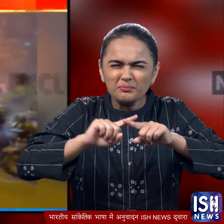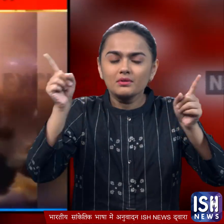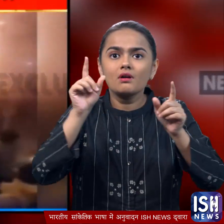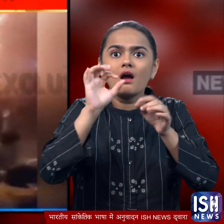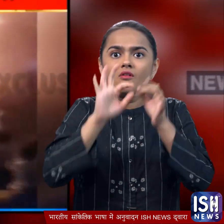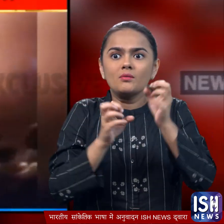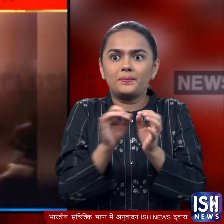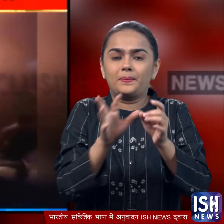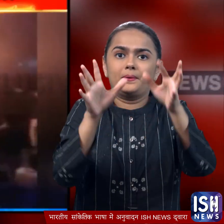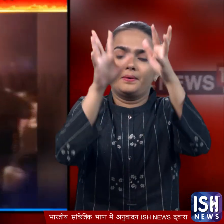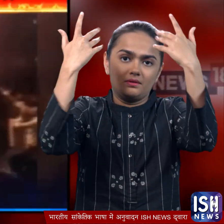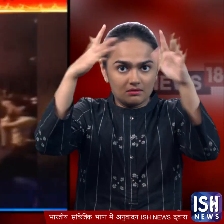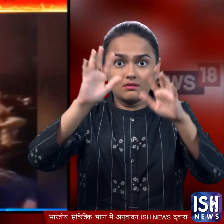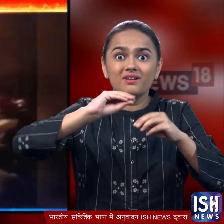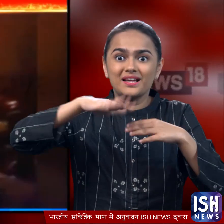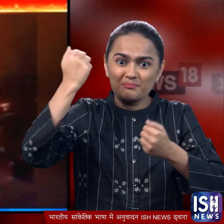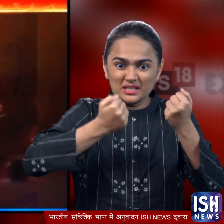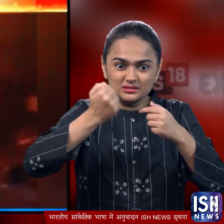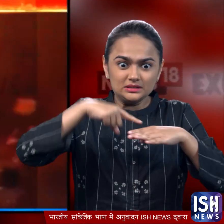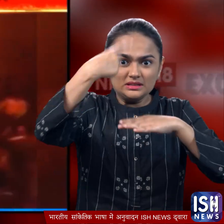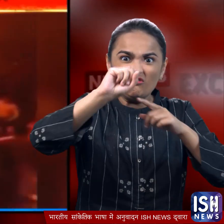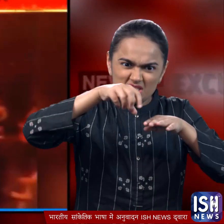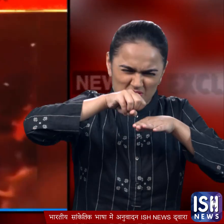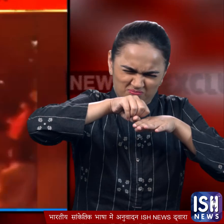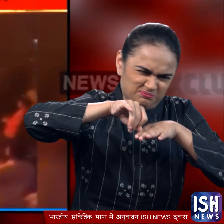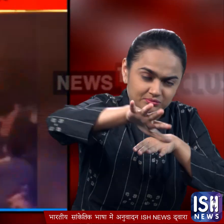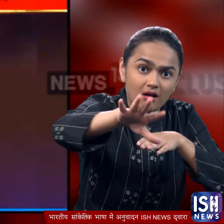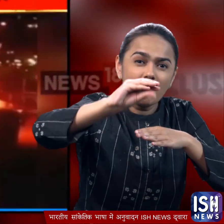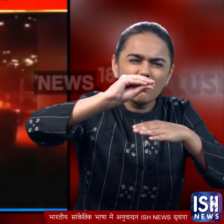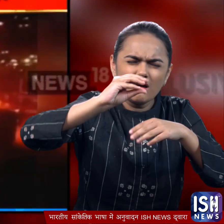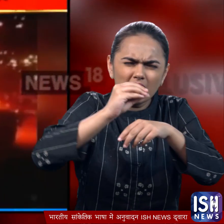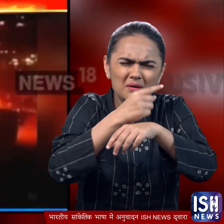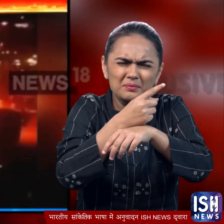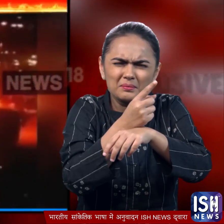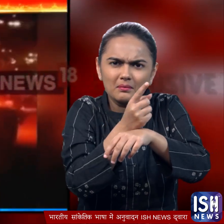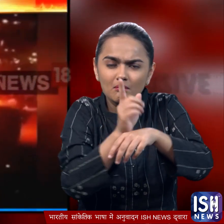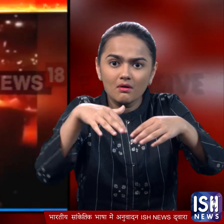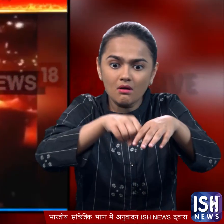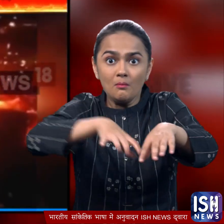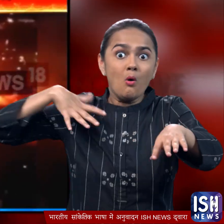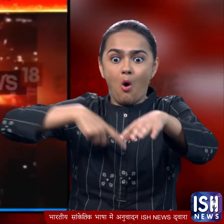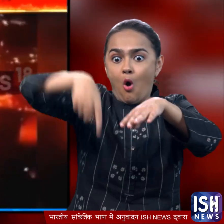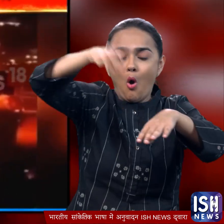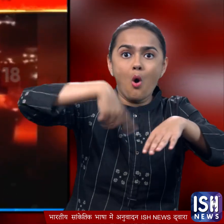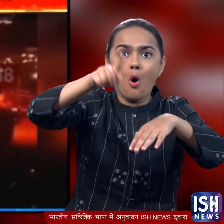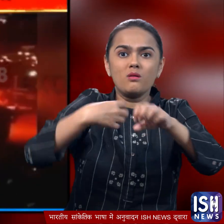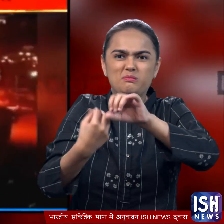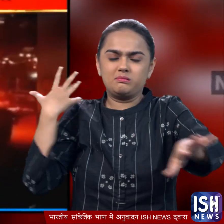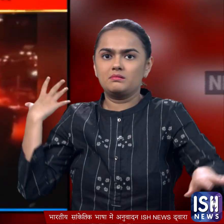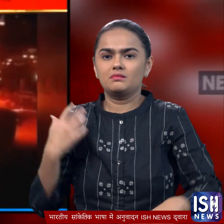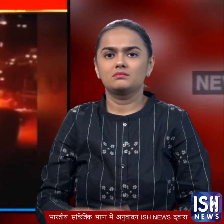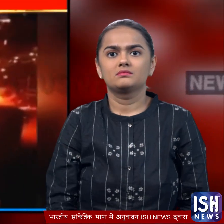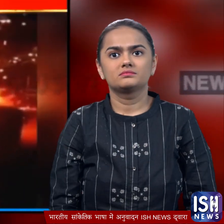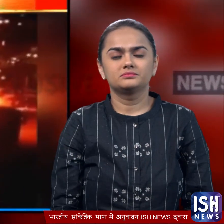उसमें आग लग गई, जिसने पहले बस के अगले हिस्से को अपनी गिरफ्त में लिया और फिर कुछ ही मिनटों में पूरी बस आग के गोले में तब्दील हो गई।